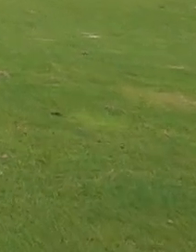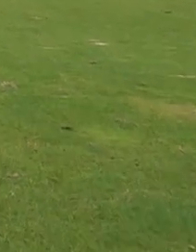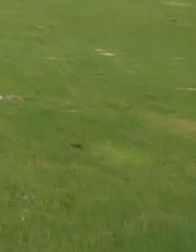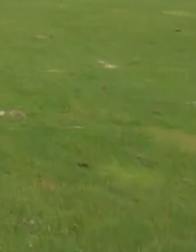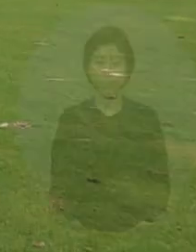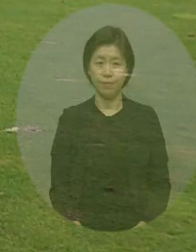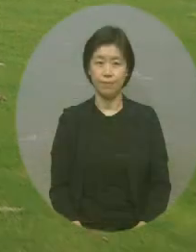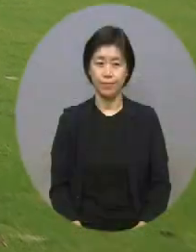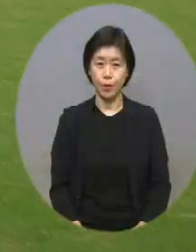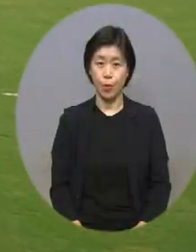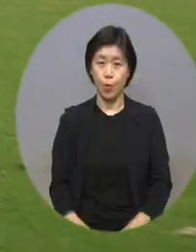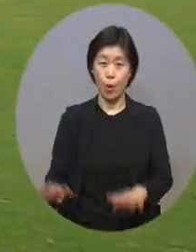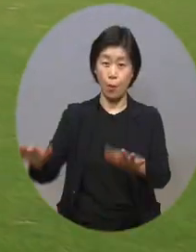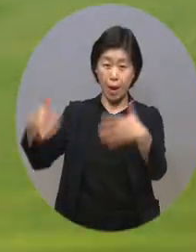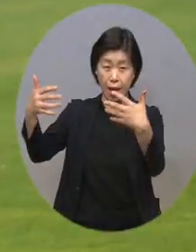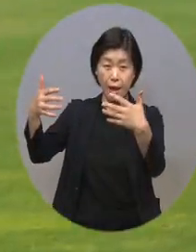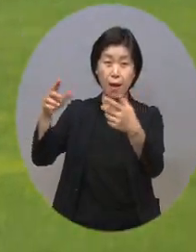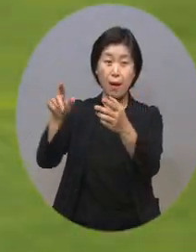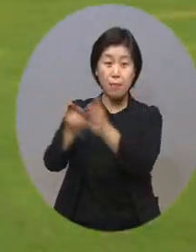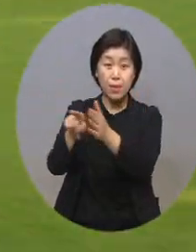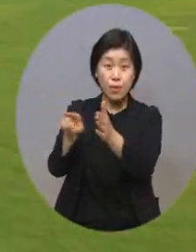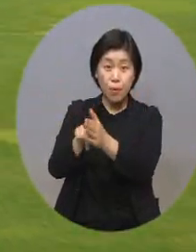두껍죠? 바람 믿고!